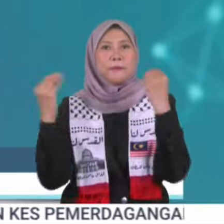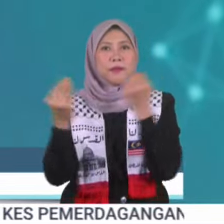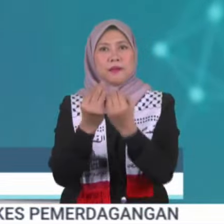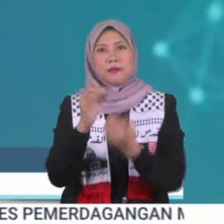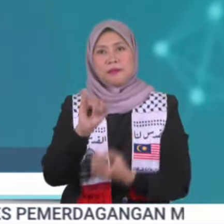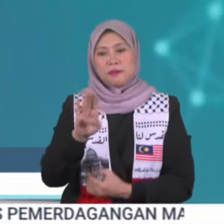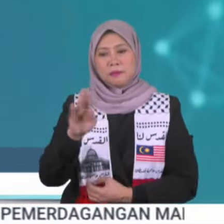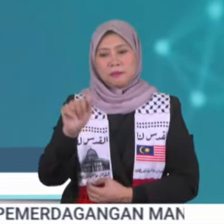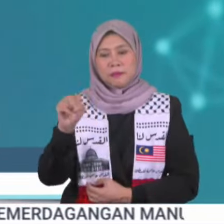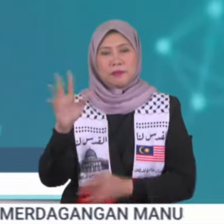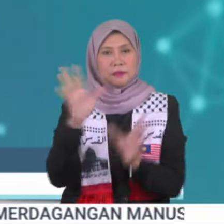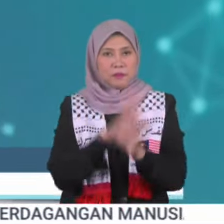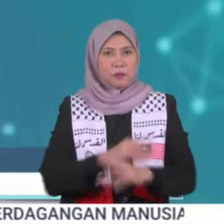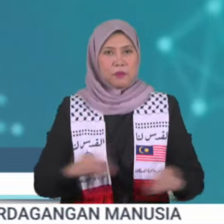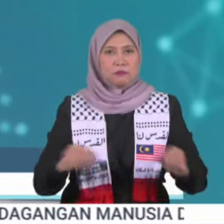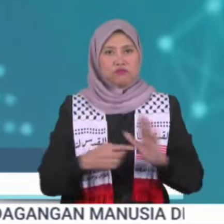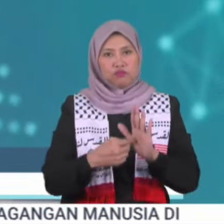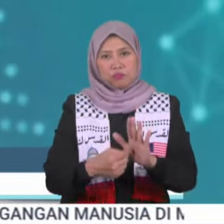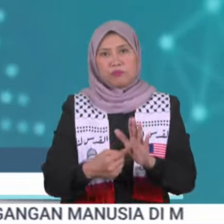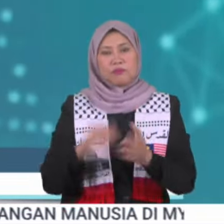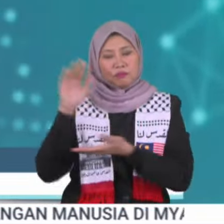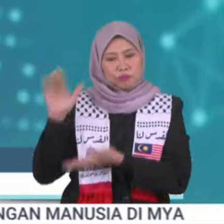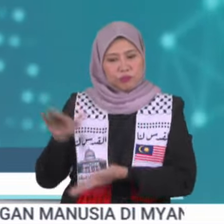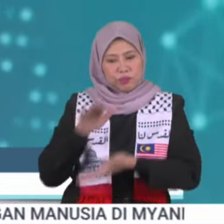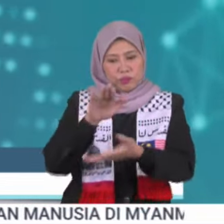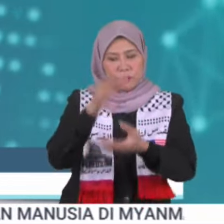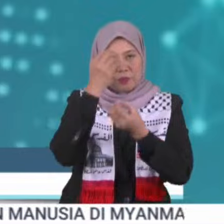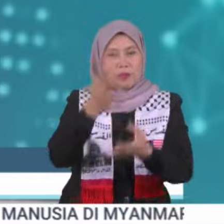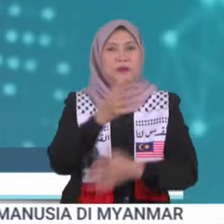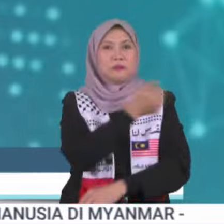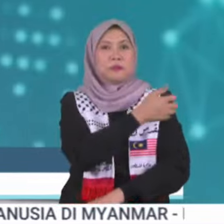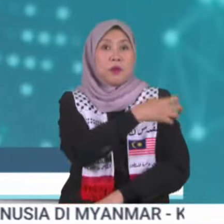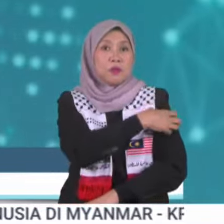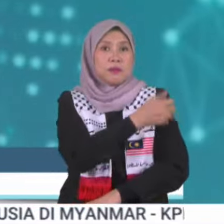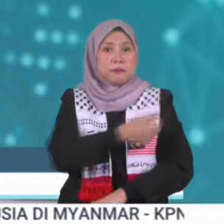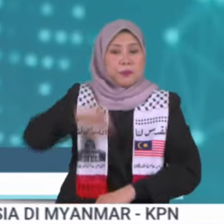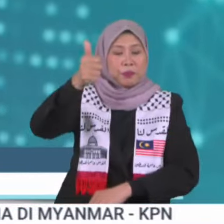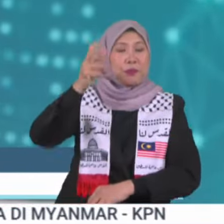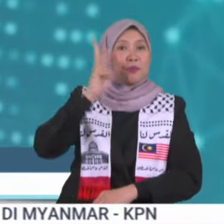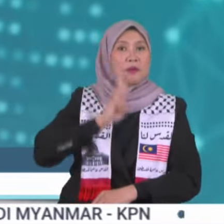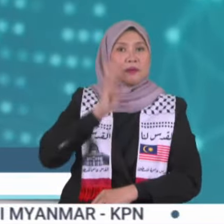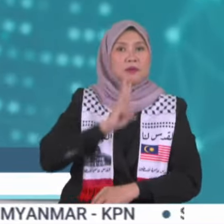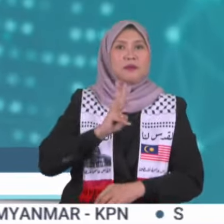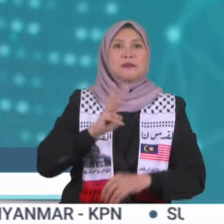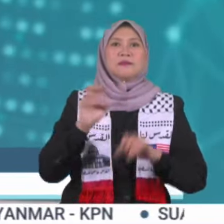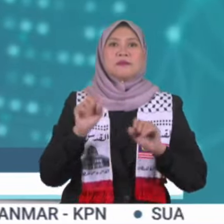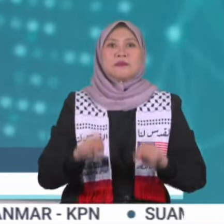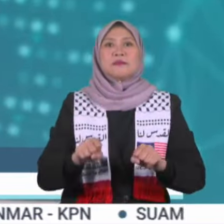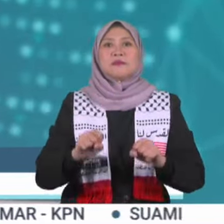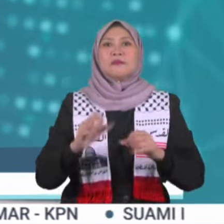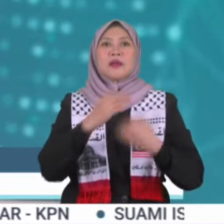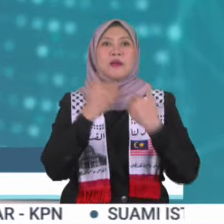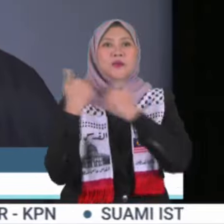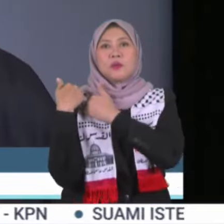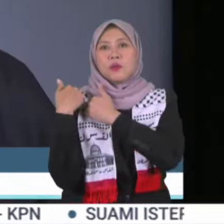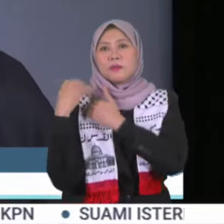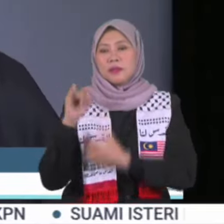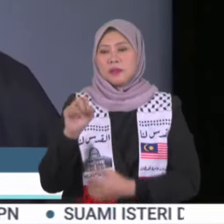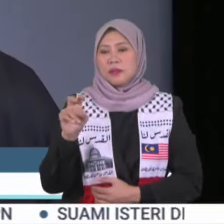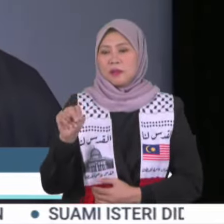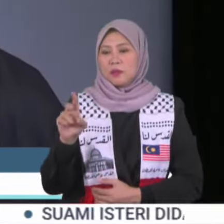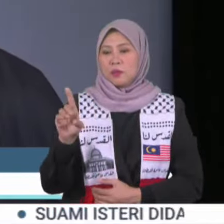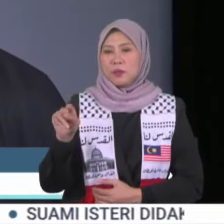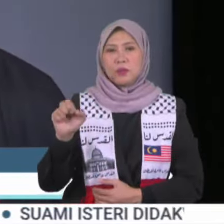Sarawak. Pada masa sama mengetengahkan mesej pemerkasaan wanita menerusi peranan Indungar.